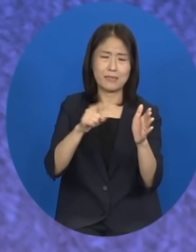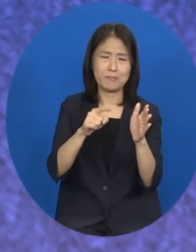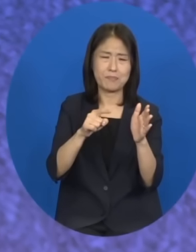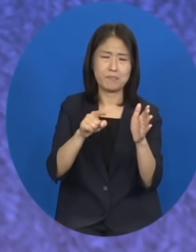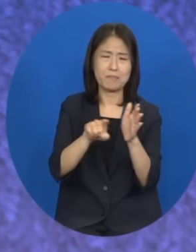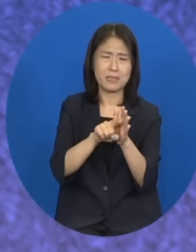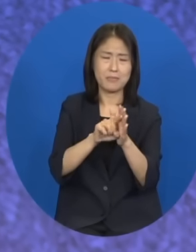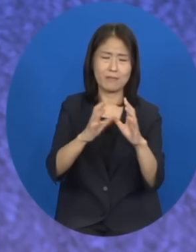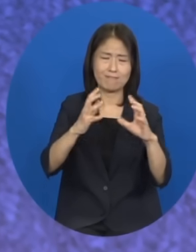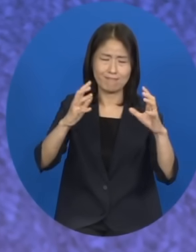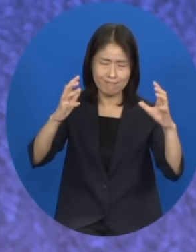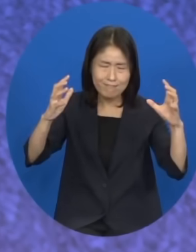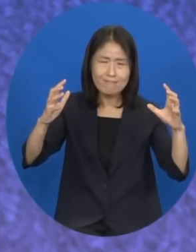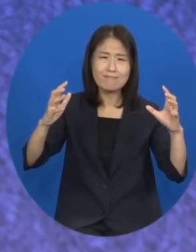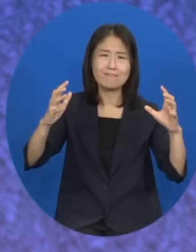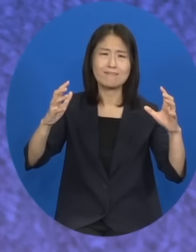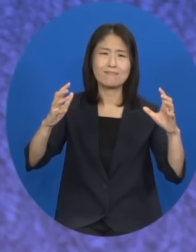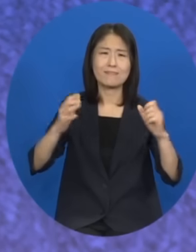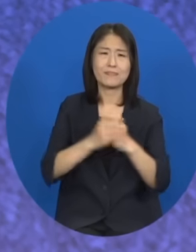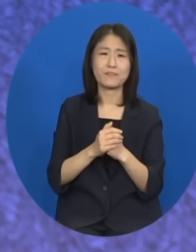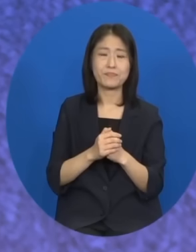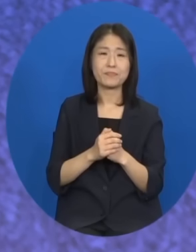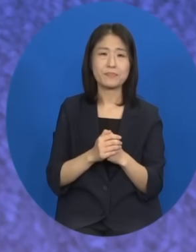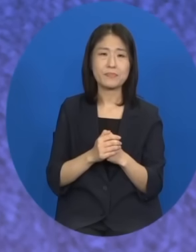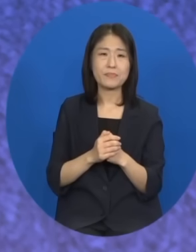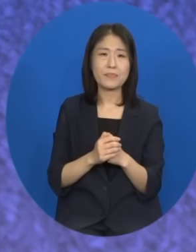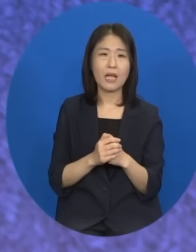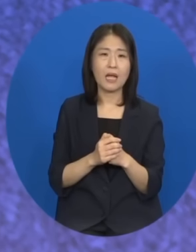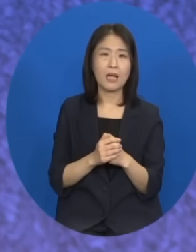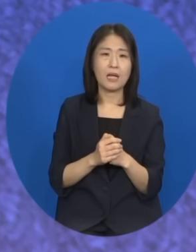거예요. 그러다가 골리앗 앞에 나갔어요.